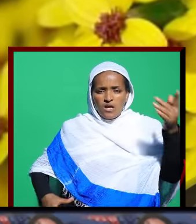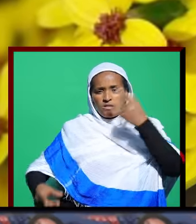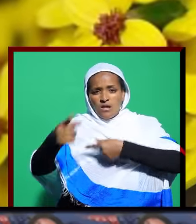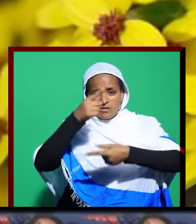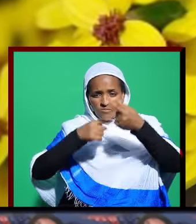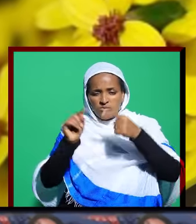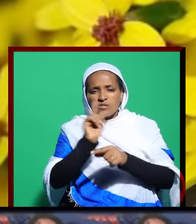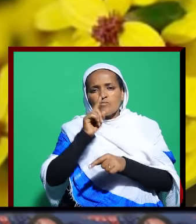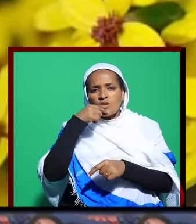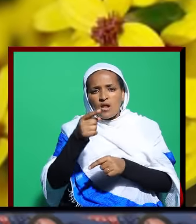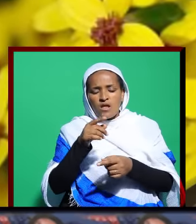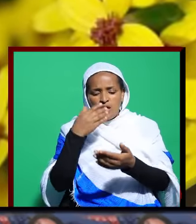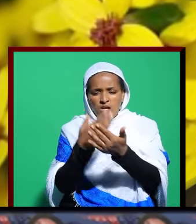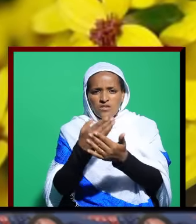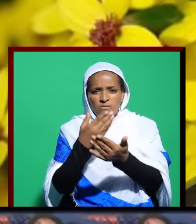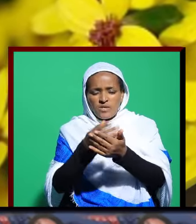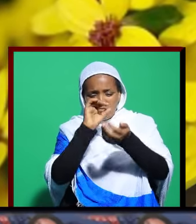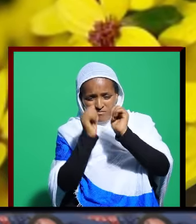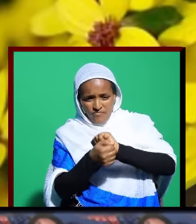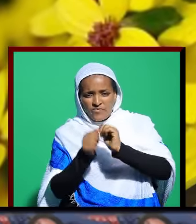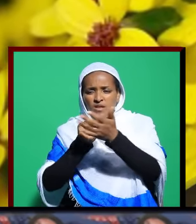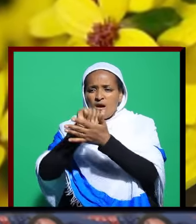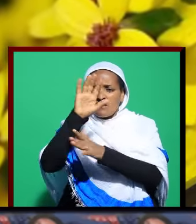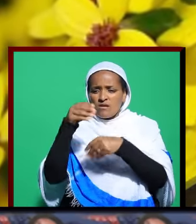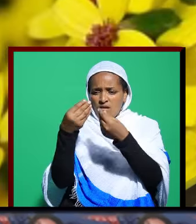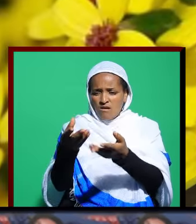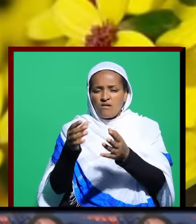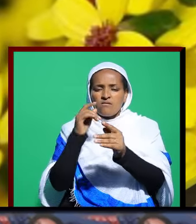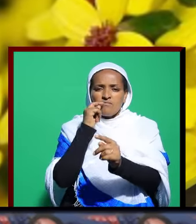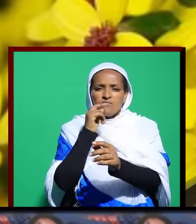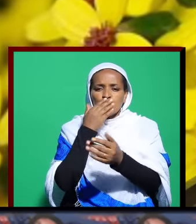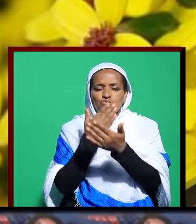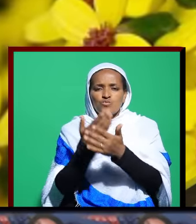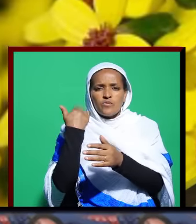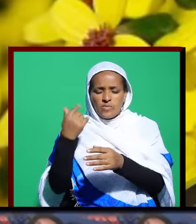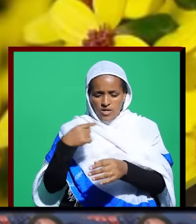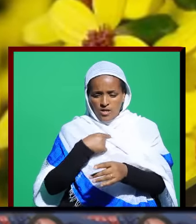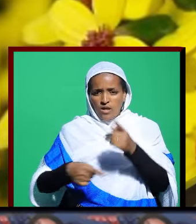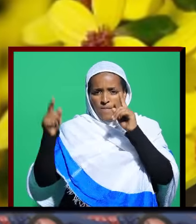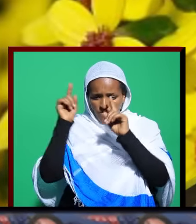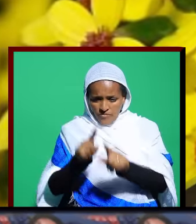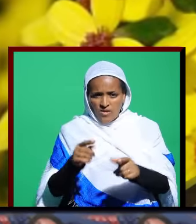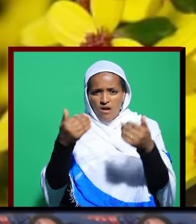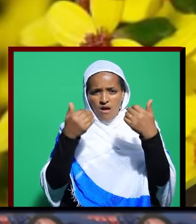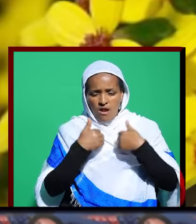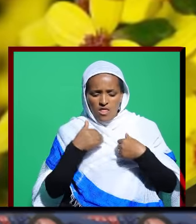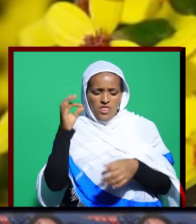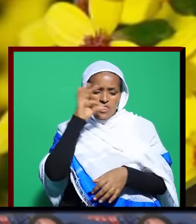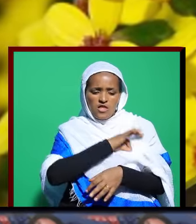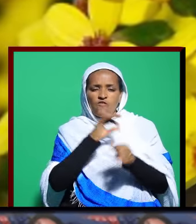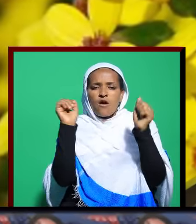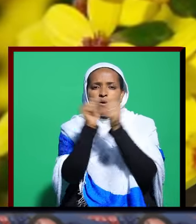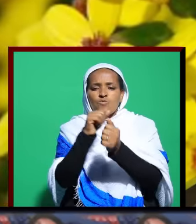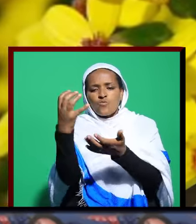ጌታው ሲመጣ ምንድን ነው ያለው? ገንዘቤን ለለዋጮች አደራ ልትሰጠው በተገባህ ነበር፣ እኔ መጥቼ ያለኝን